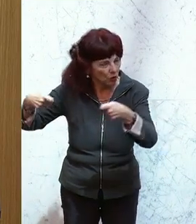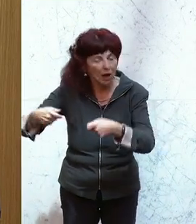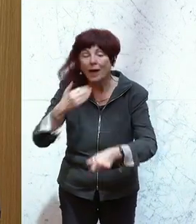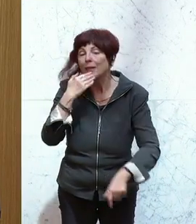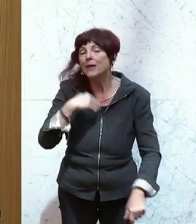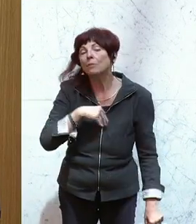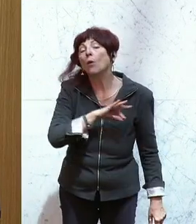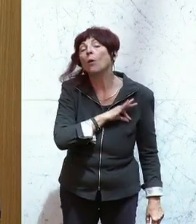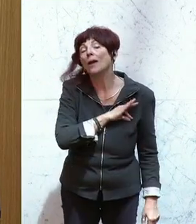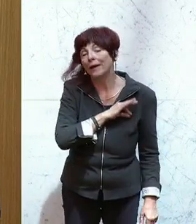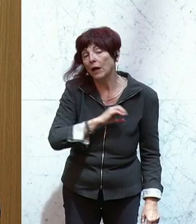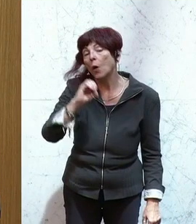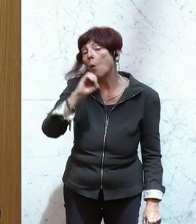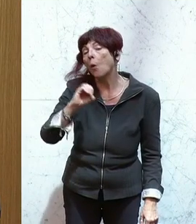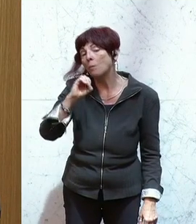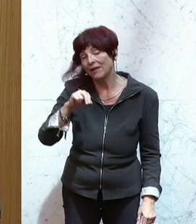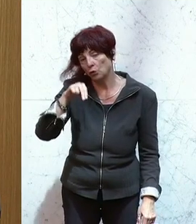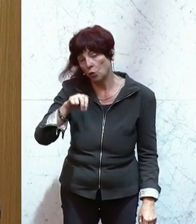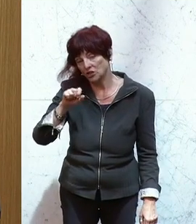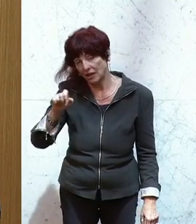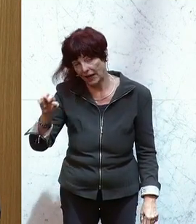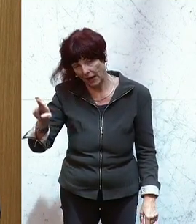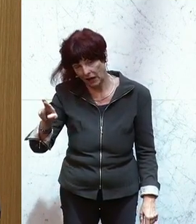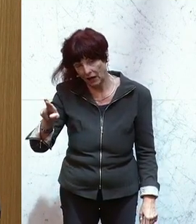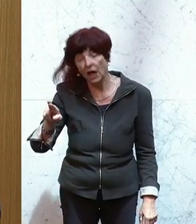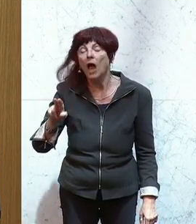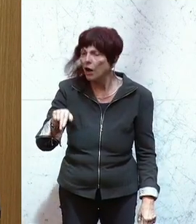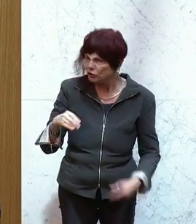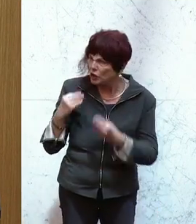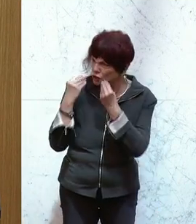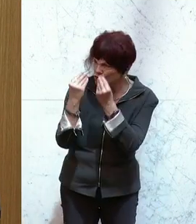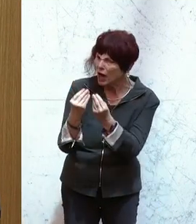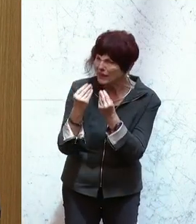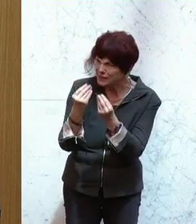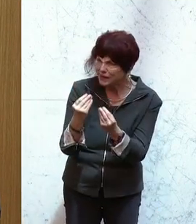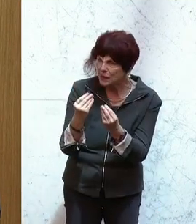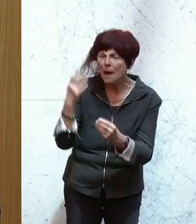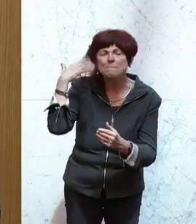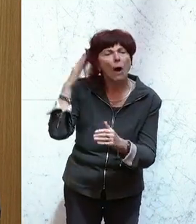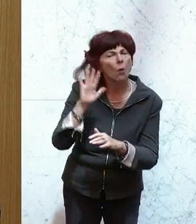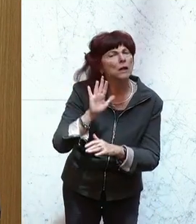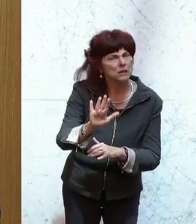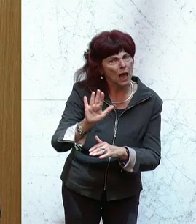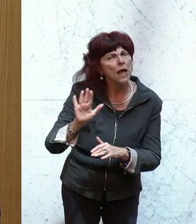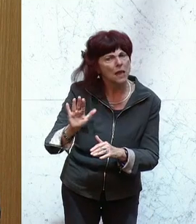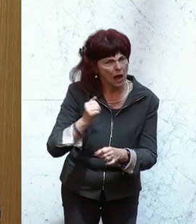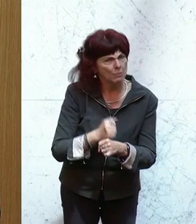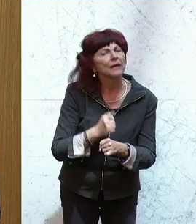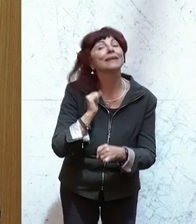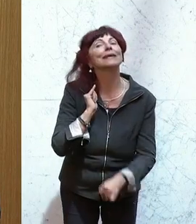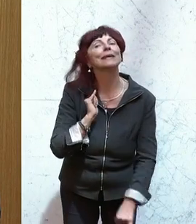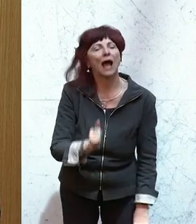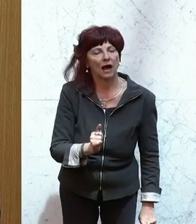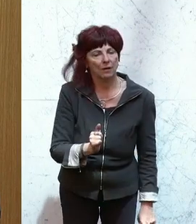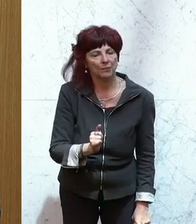Obernosterer, wir schätzen die Arbeit der Bäuerinnen und Bauern wirklich sehr.